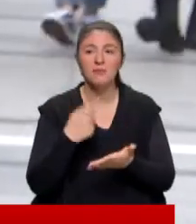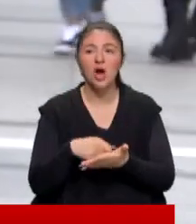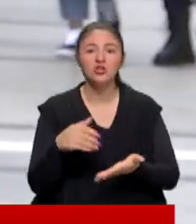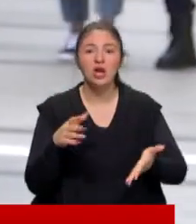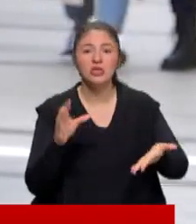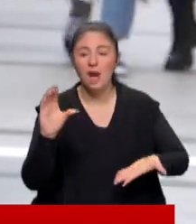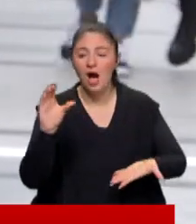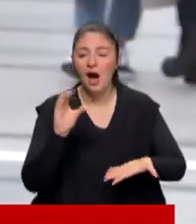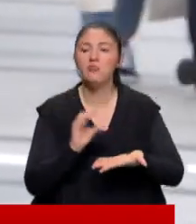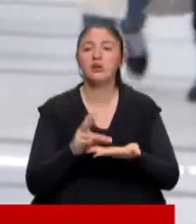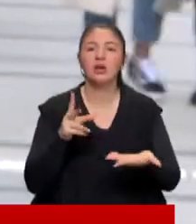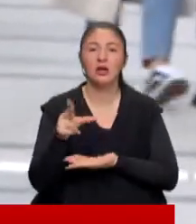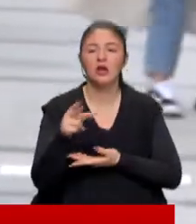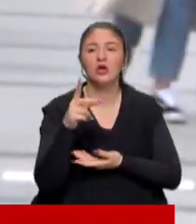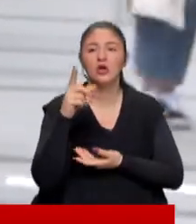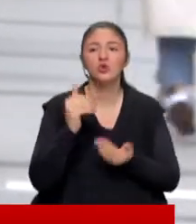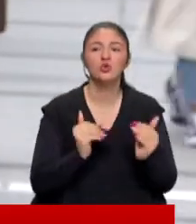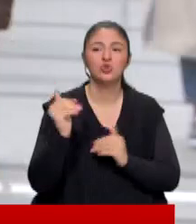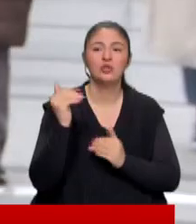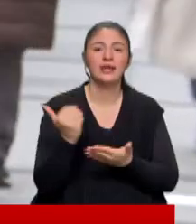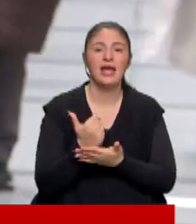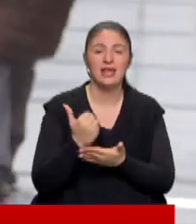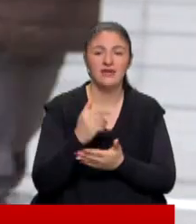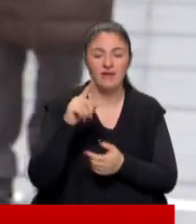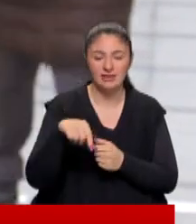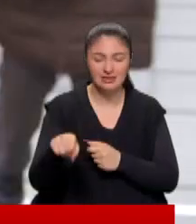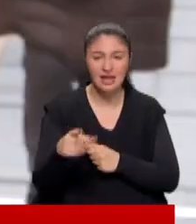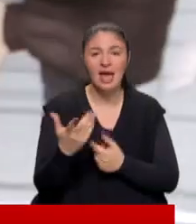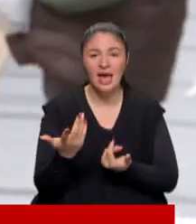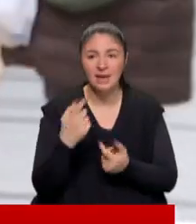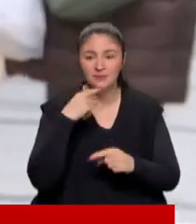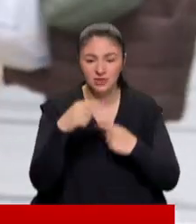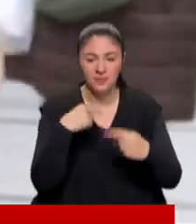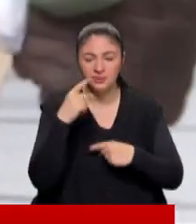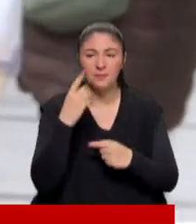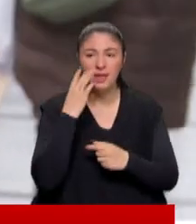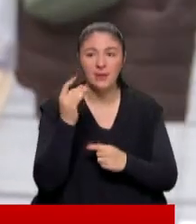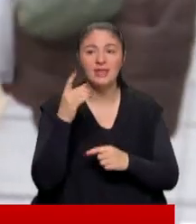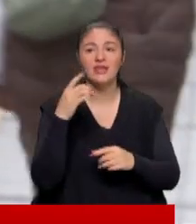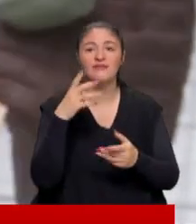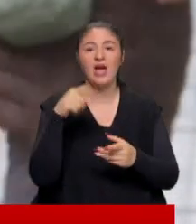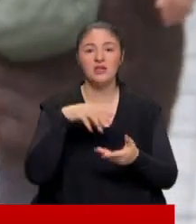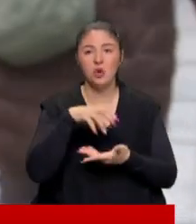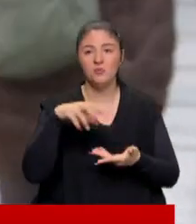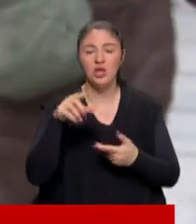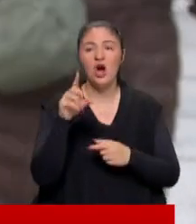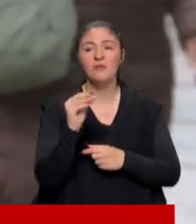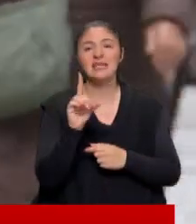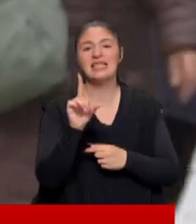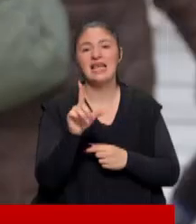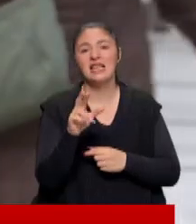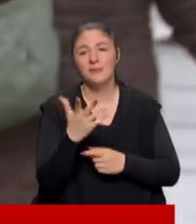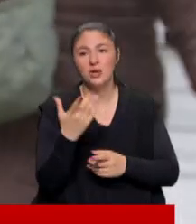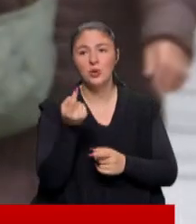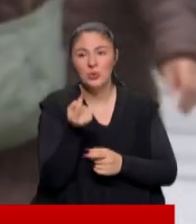maaşları ceplerine girmeden kesilen yüksek gelir vergisi. Her yeni yılda belirlenen vergi dilimleri olması gerektiği